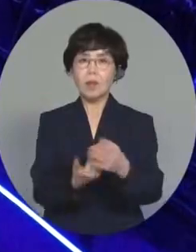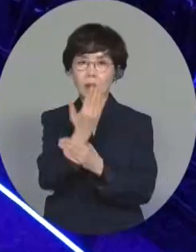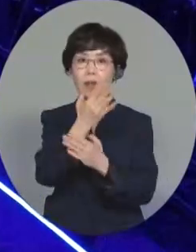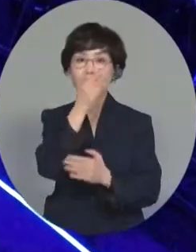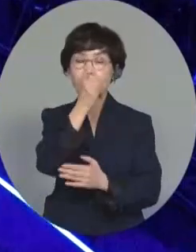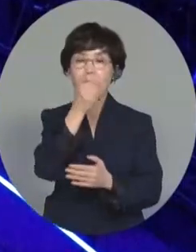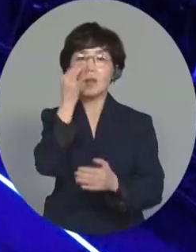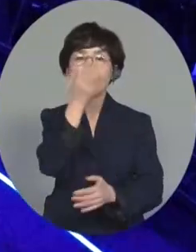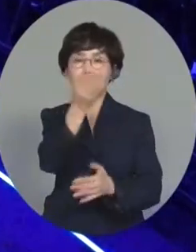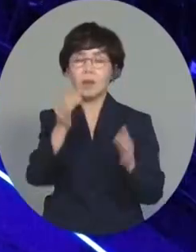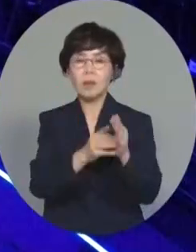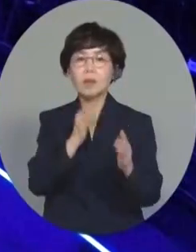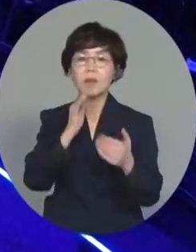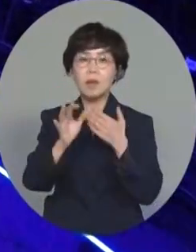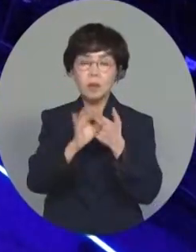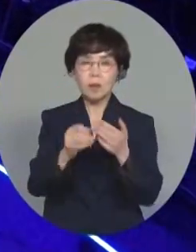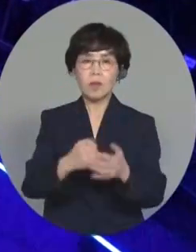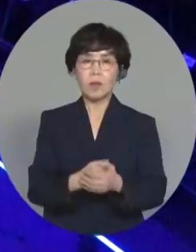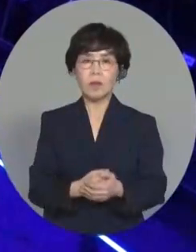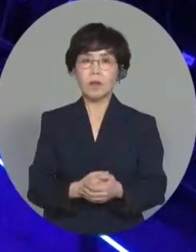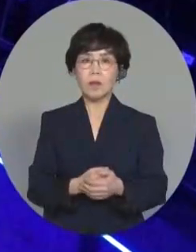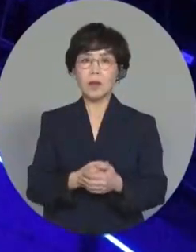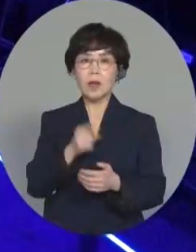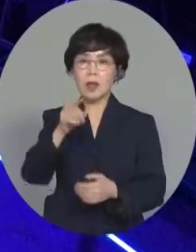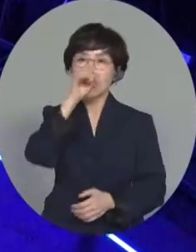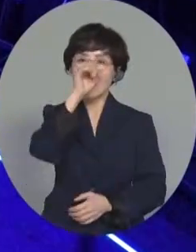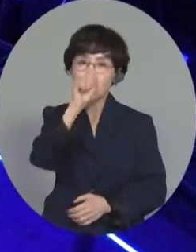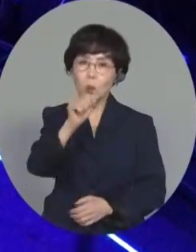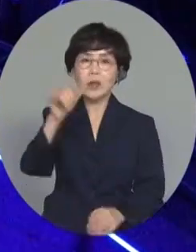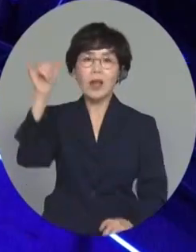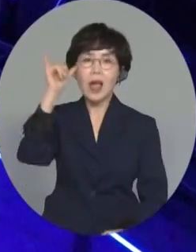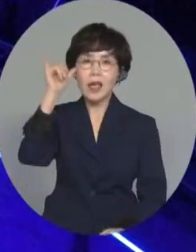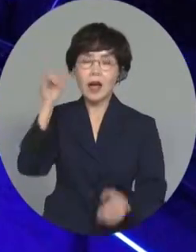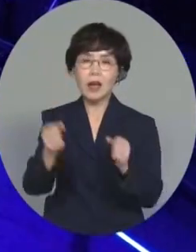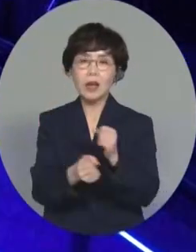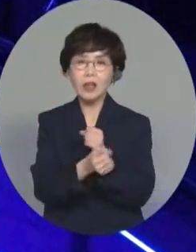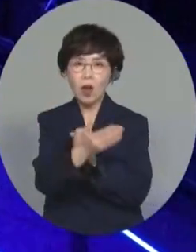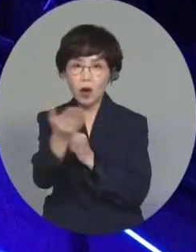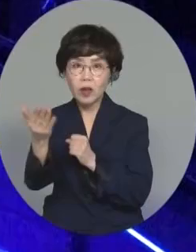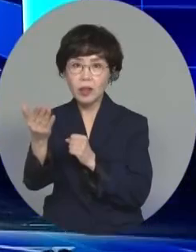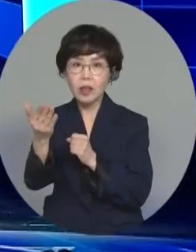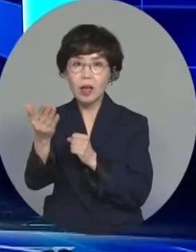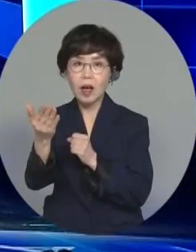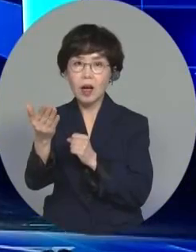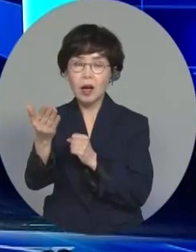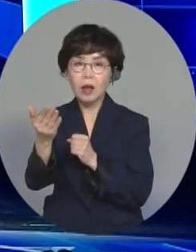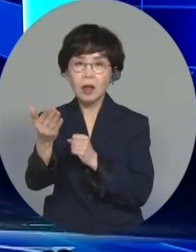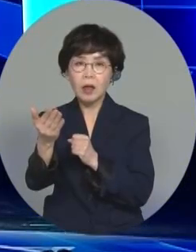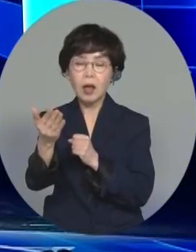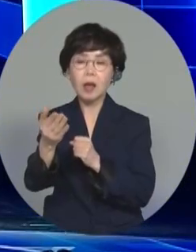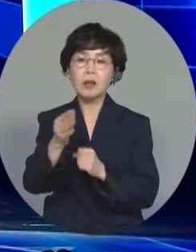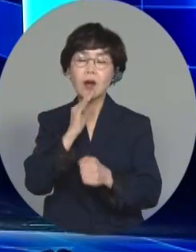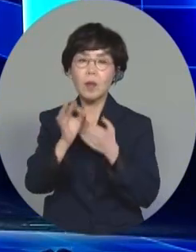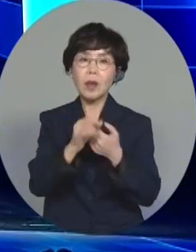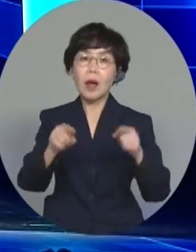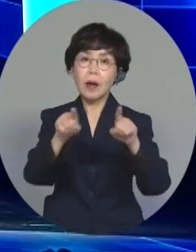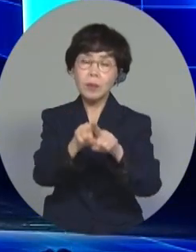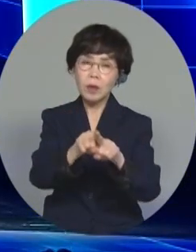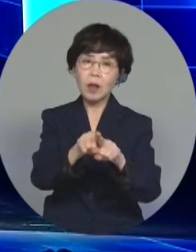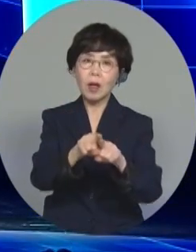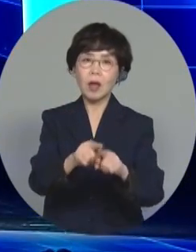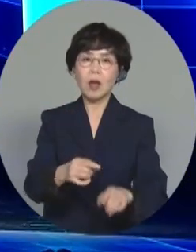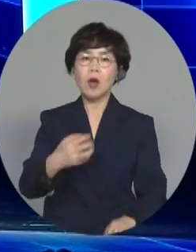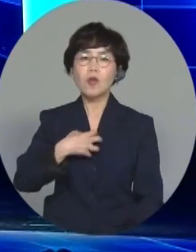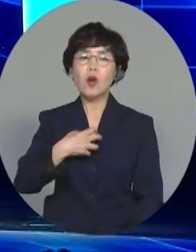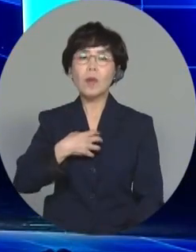보여드렸습니다. 그러면 이 긍정적인 AI의 영향 외에도 가능한 위험은 어떨까요? 그리고 이것을 우리가 어떻게 균형